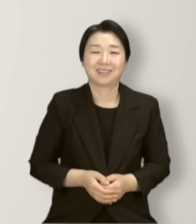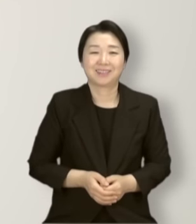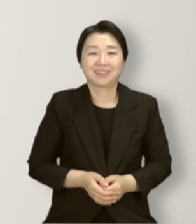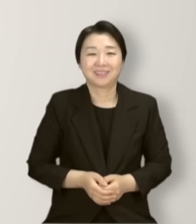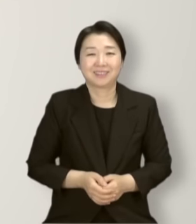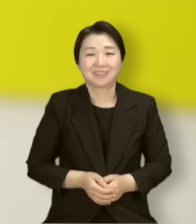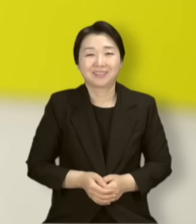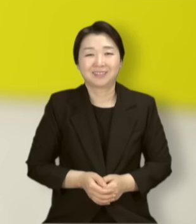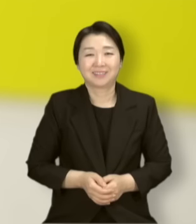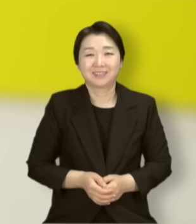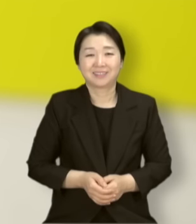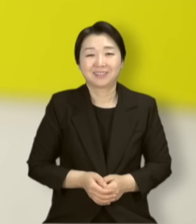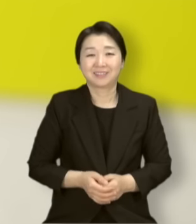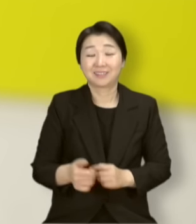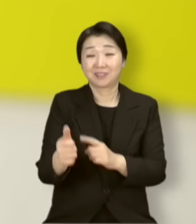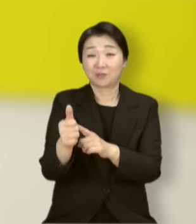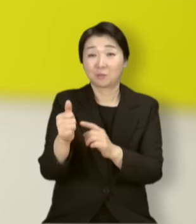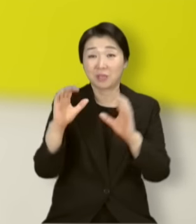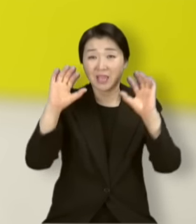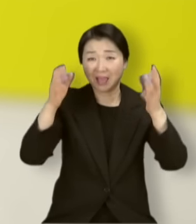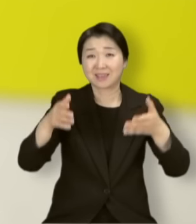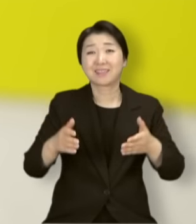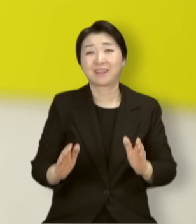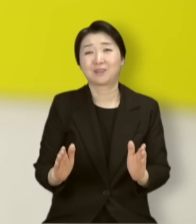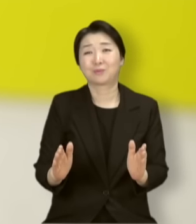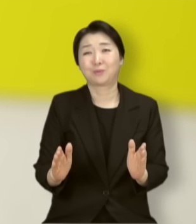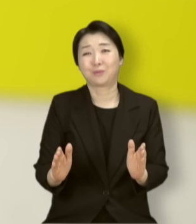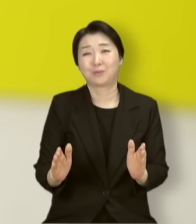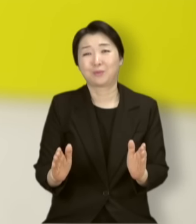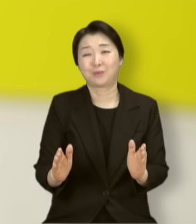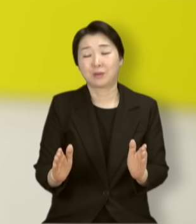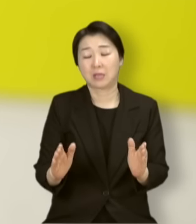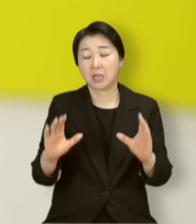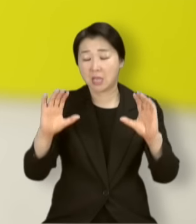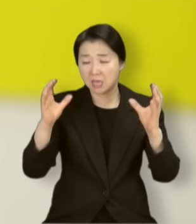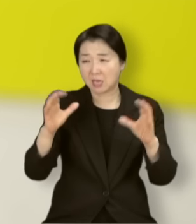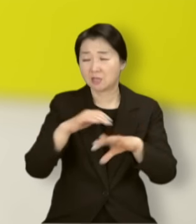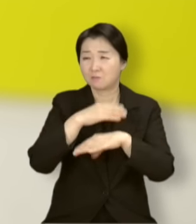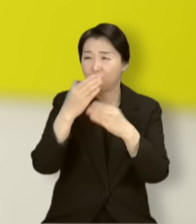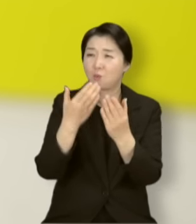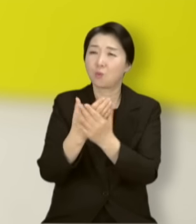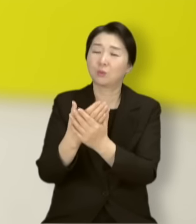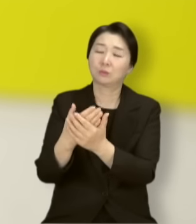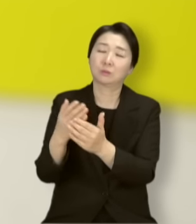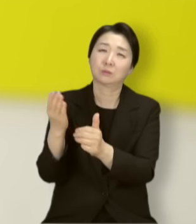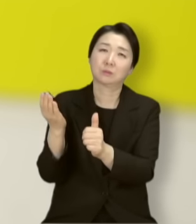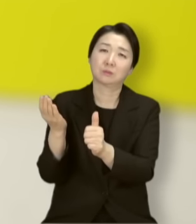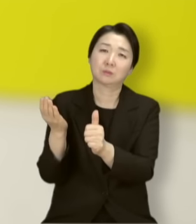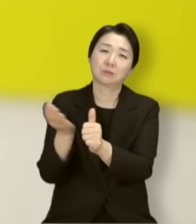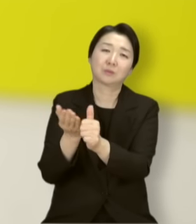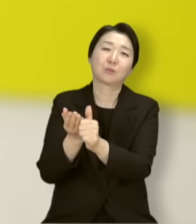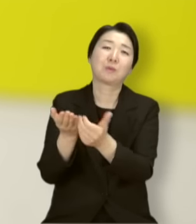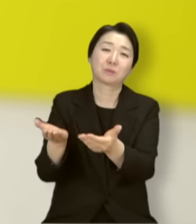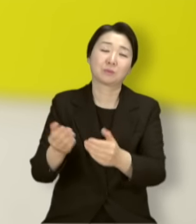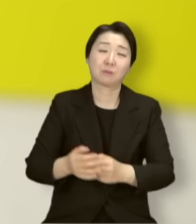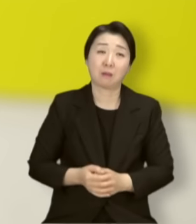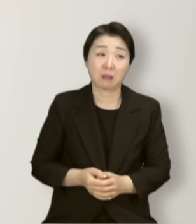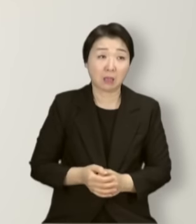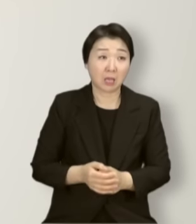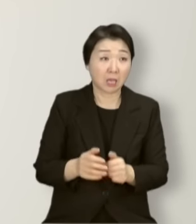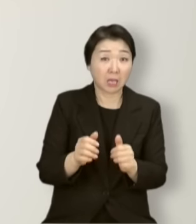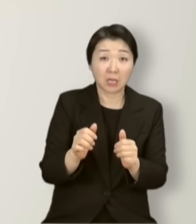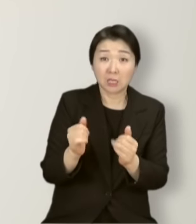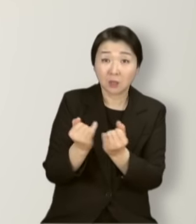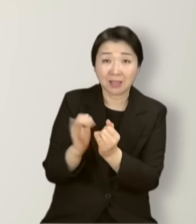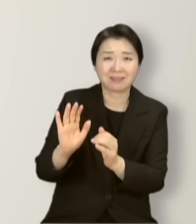친구 또 아기를 낳아가지고 아기까지도 케어도 하고. 아 여자분이셨어요? 남자예요. 남자. 그러니까